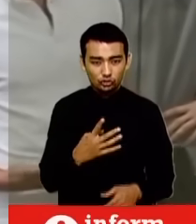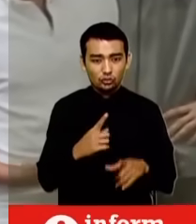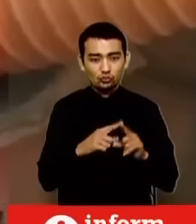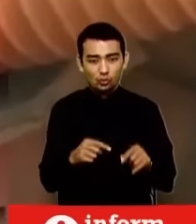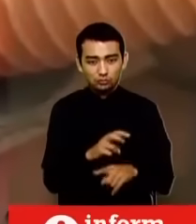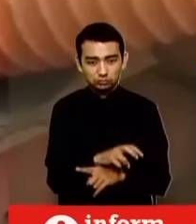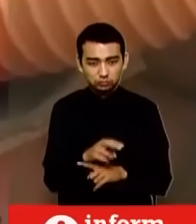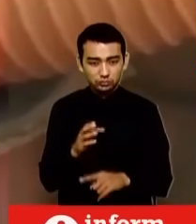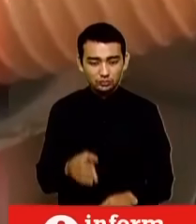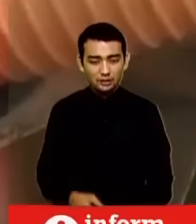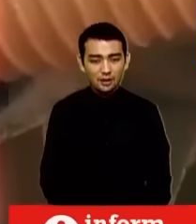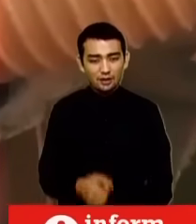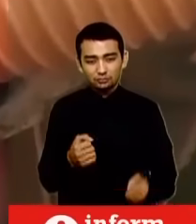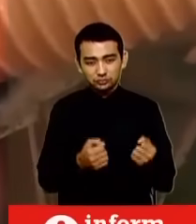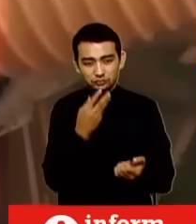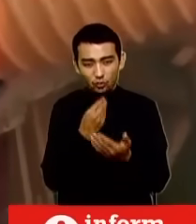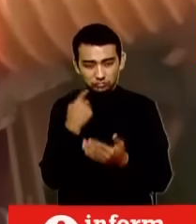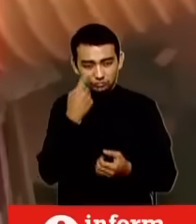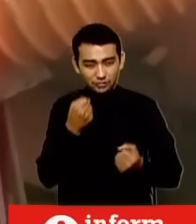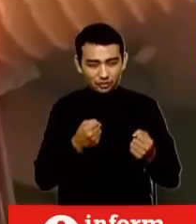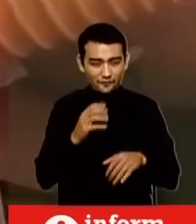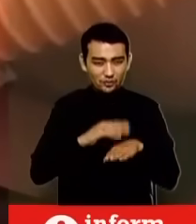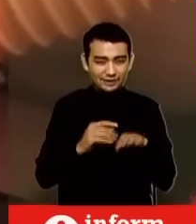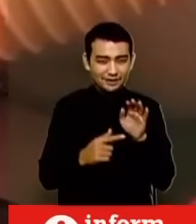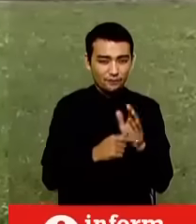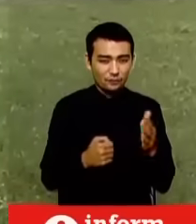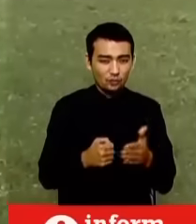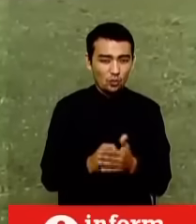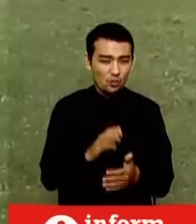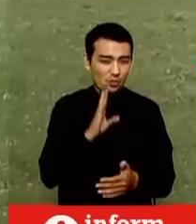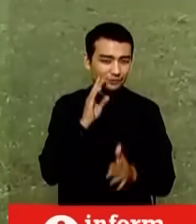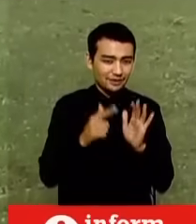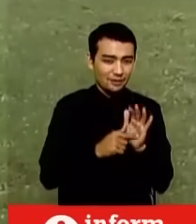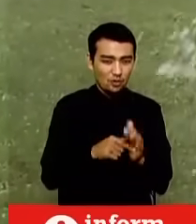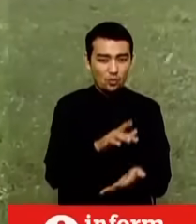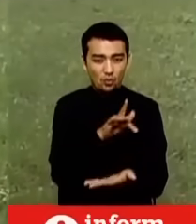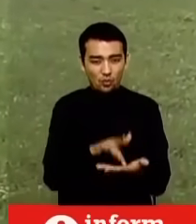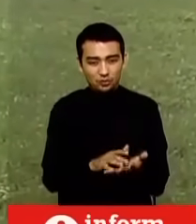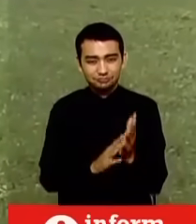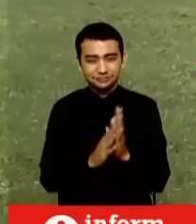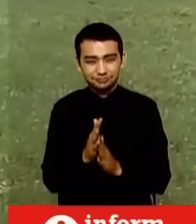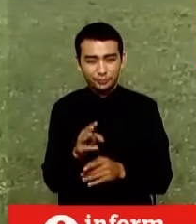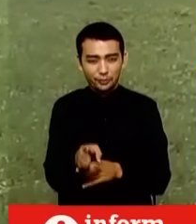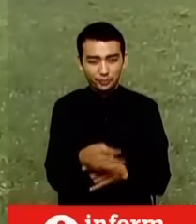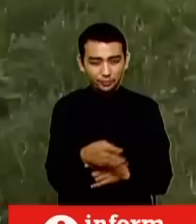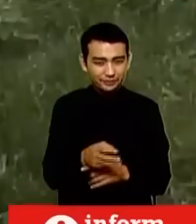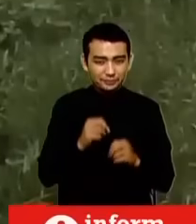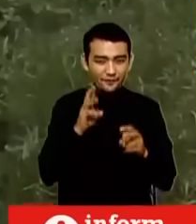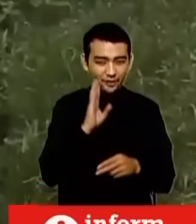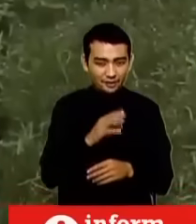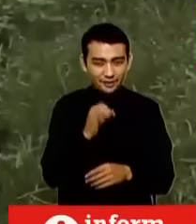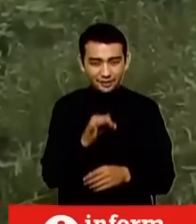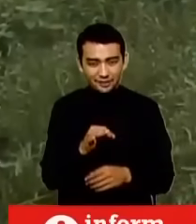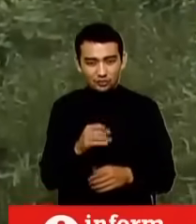мектепке барат. Жүргүзүүчүлөр жеке көлүктөр менен кешки саат 7-ден таңгы саат 7-ге дейин қаладағы көгалдарды суарат. Еңбек ақы сағатқа